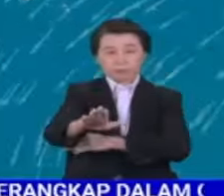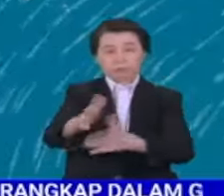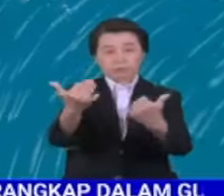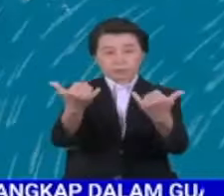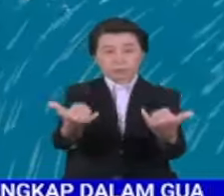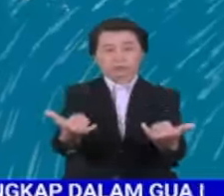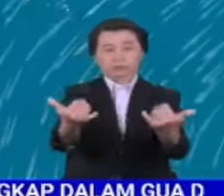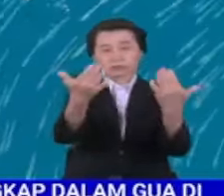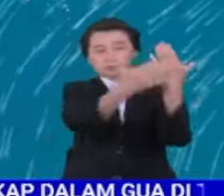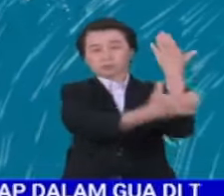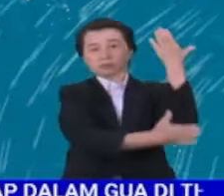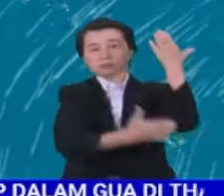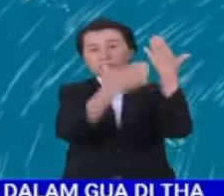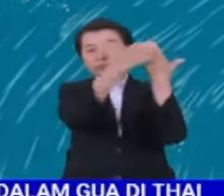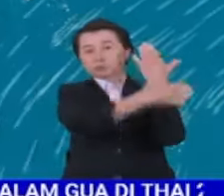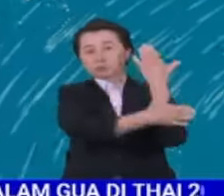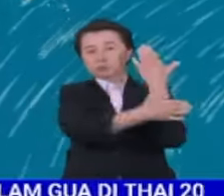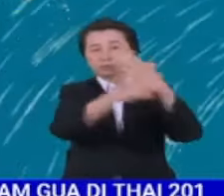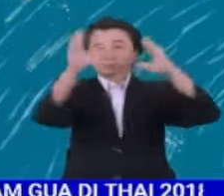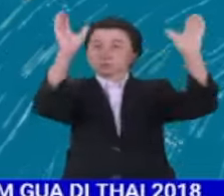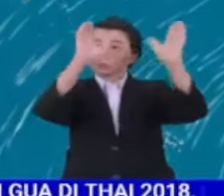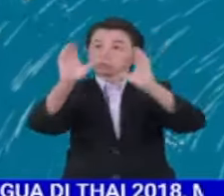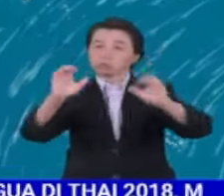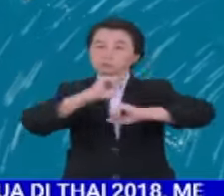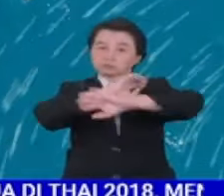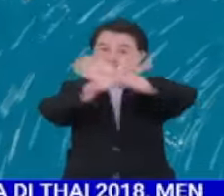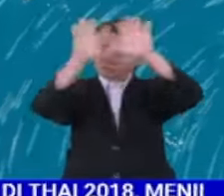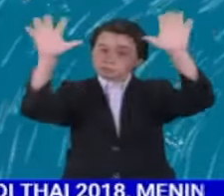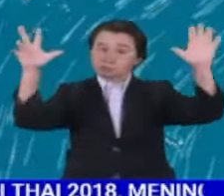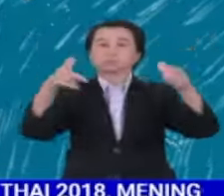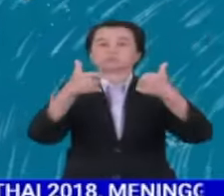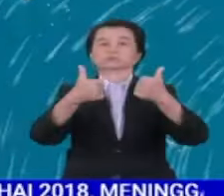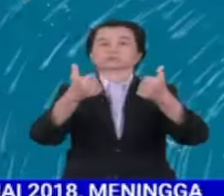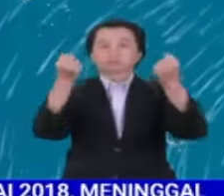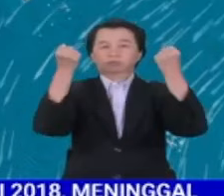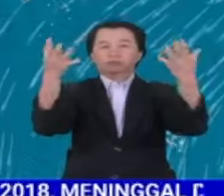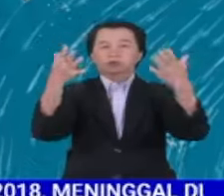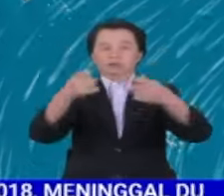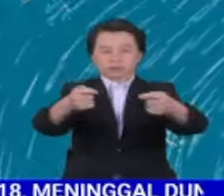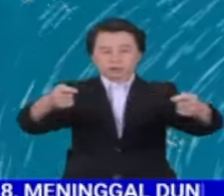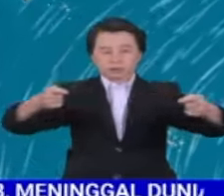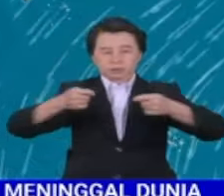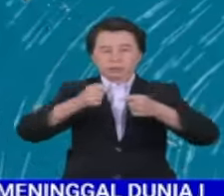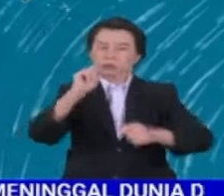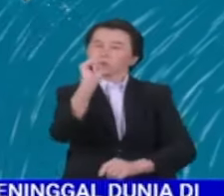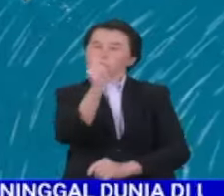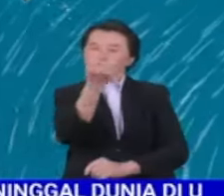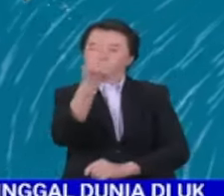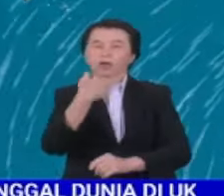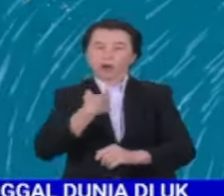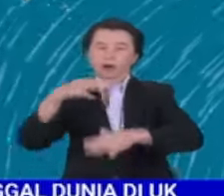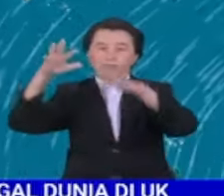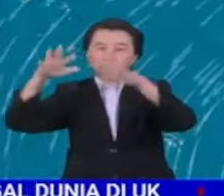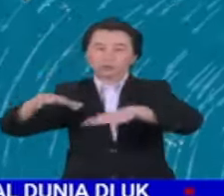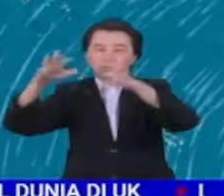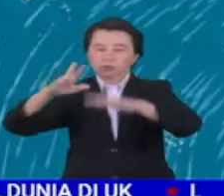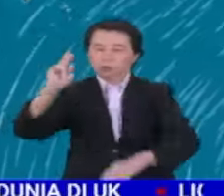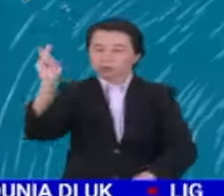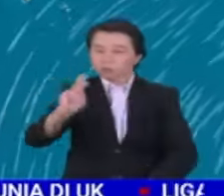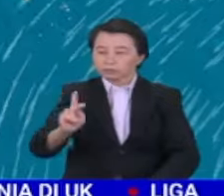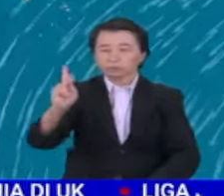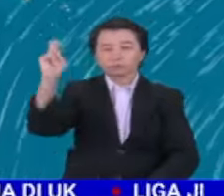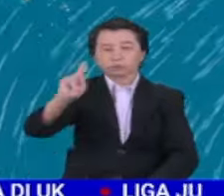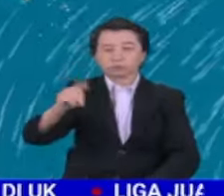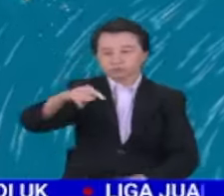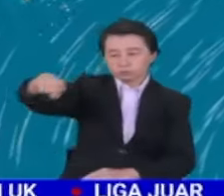ini di Semenanjung Indonesia cuaca adalah cerah bagi kebanyakan tempat hanya hujan dan ribu peti yang sedang